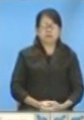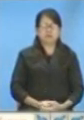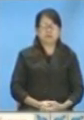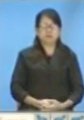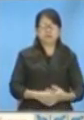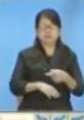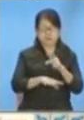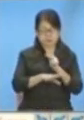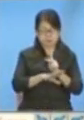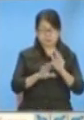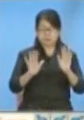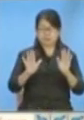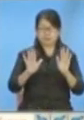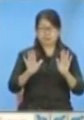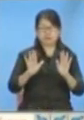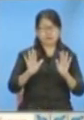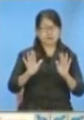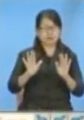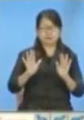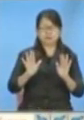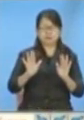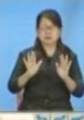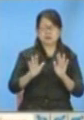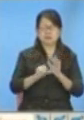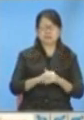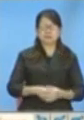ท่านฮะท่านครับ